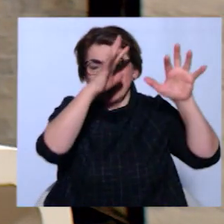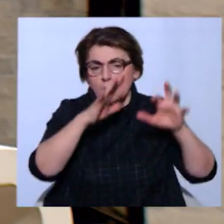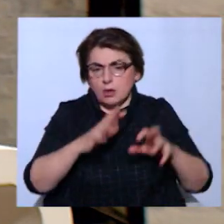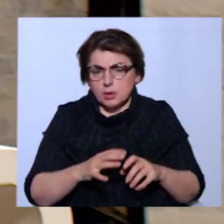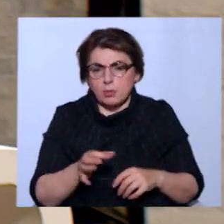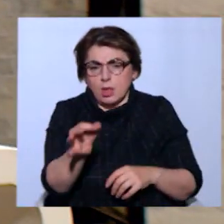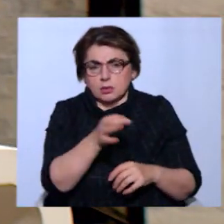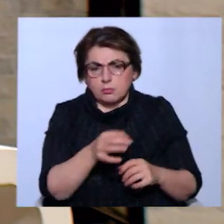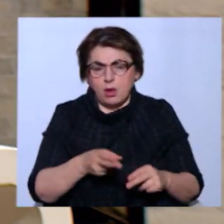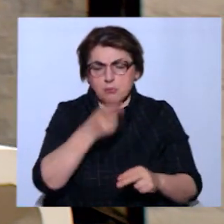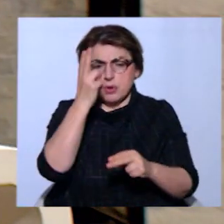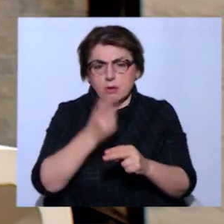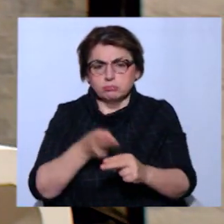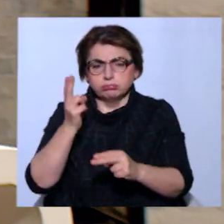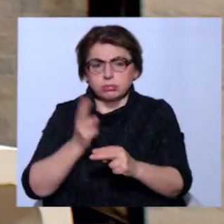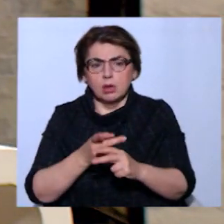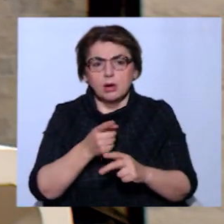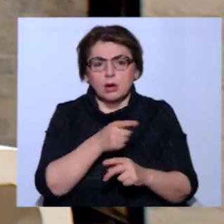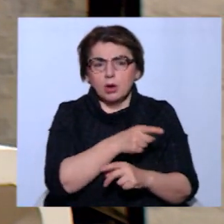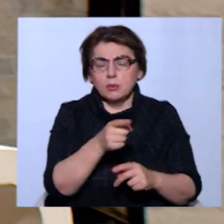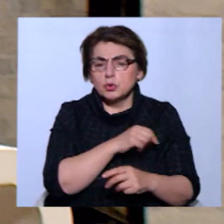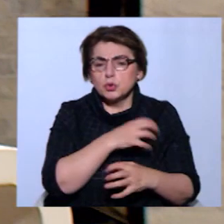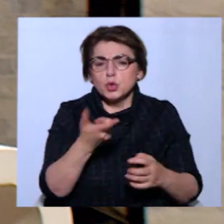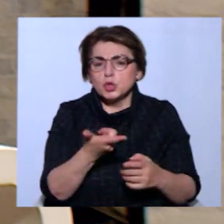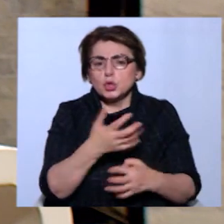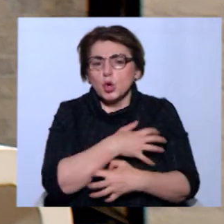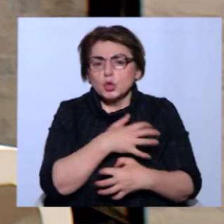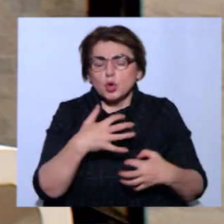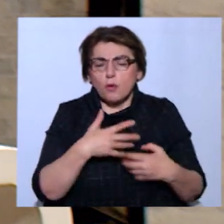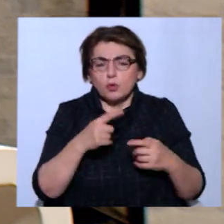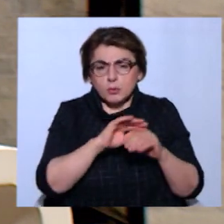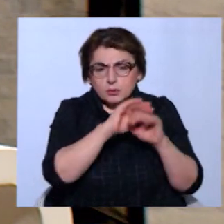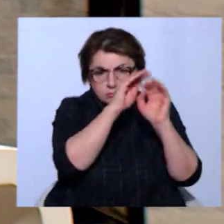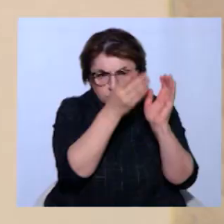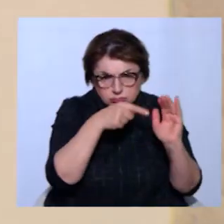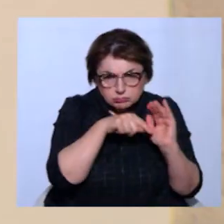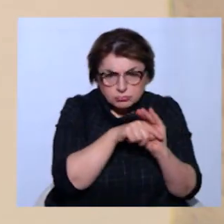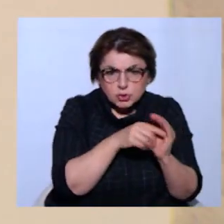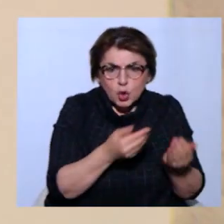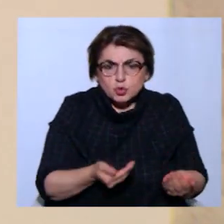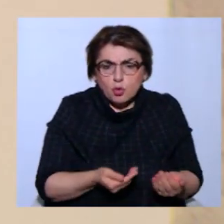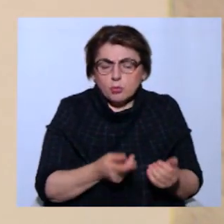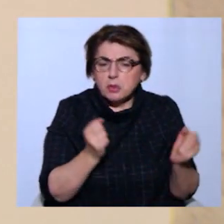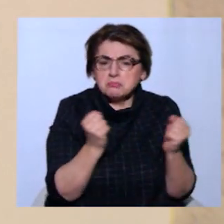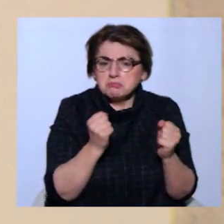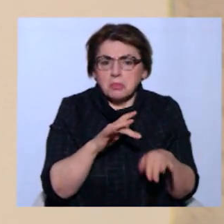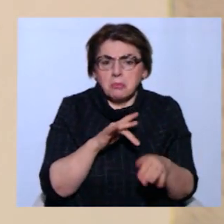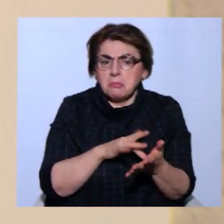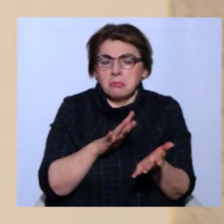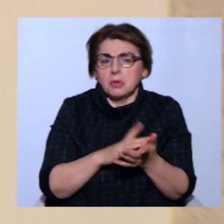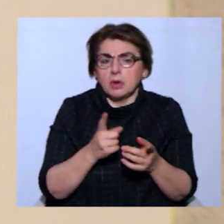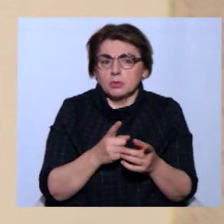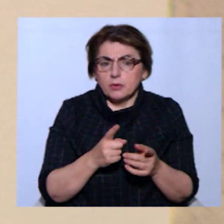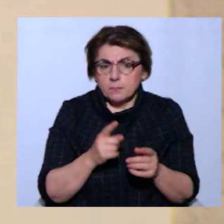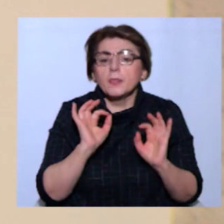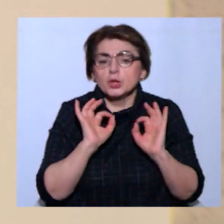იყინება, რატომ არცივათ იმ ცხოველებს, რომლებიც მიწაში იკეთებენ თავშესაფარს და ბუნაგს? ზედაპირზე